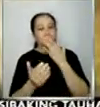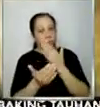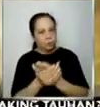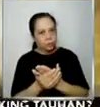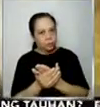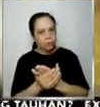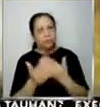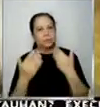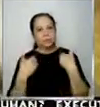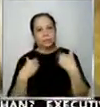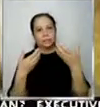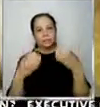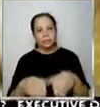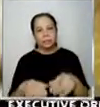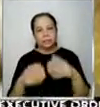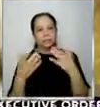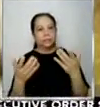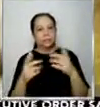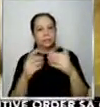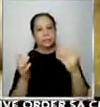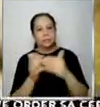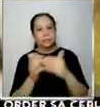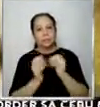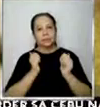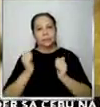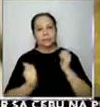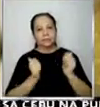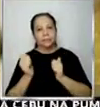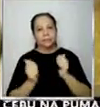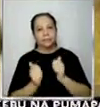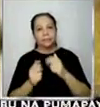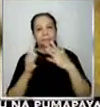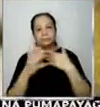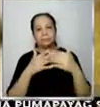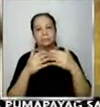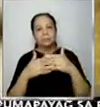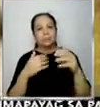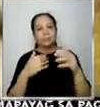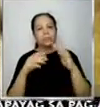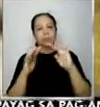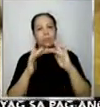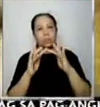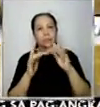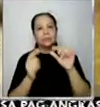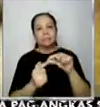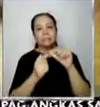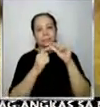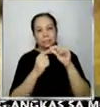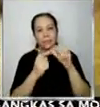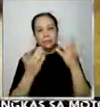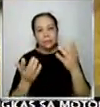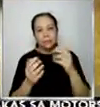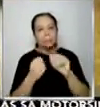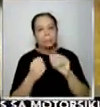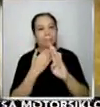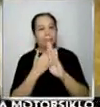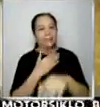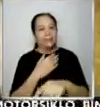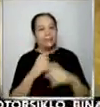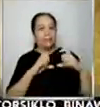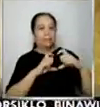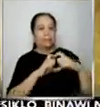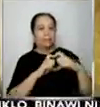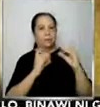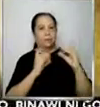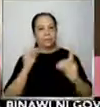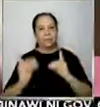ng pagkakataong muling umarte, kahit online, sa special vlog ng pagbabalik ng kapuso drama na anak ni Waray